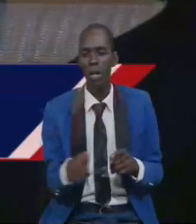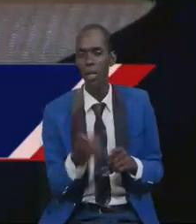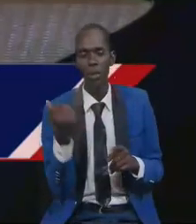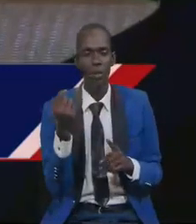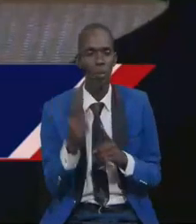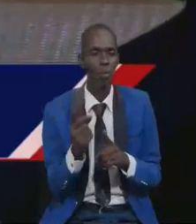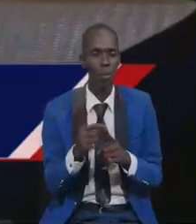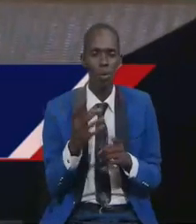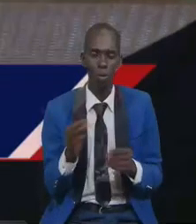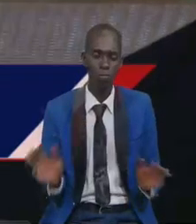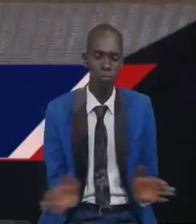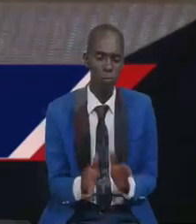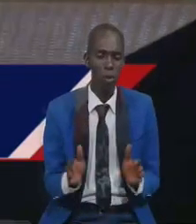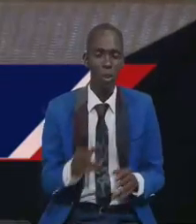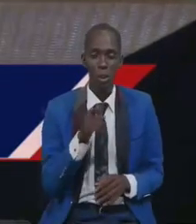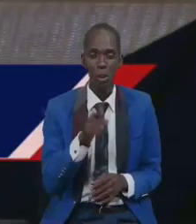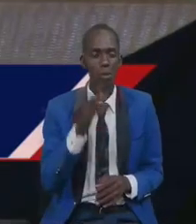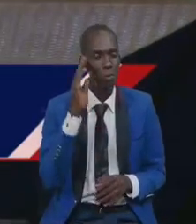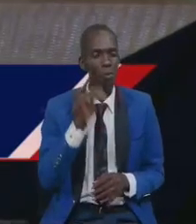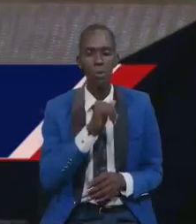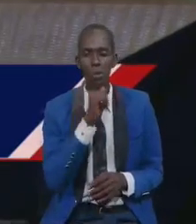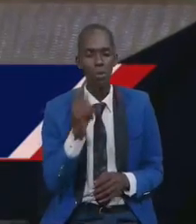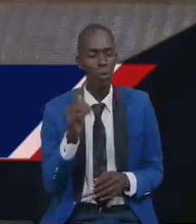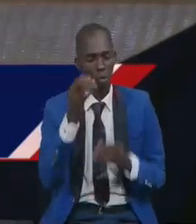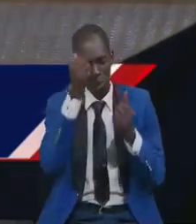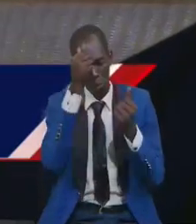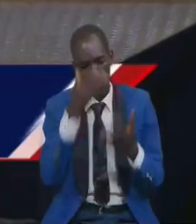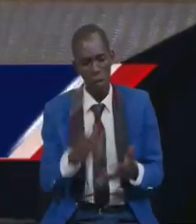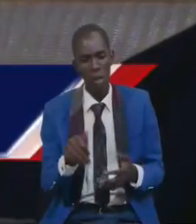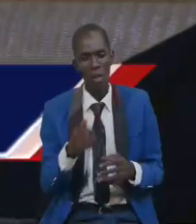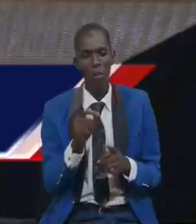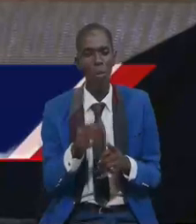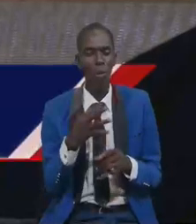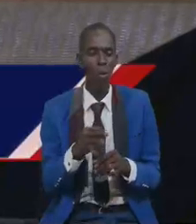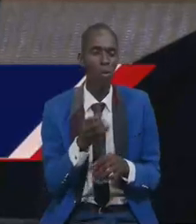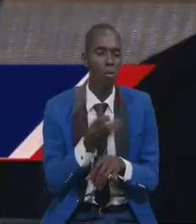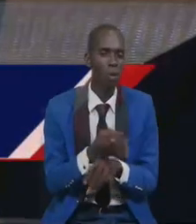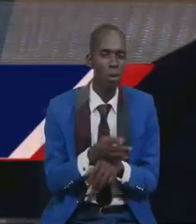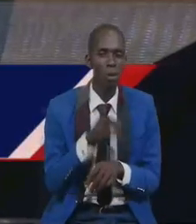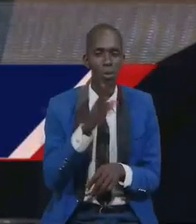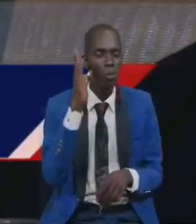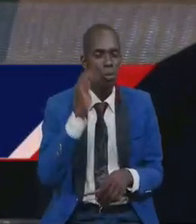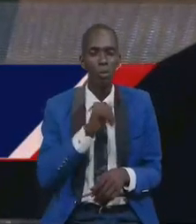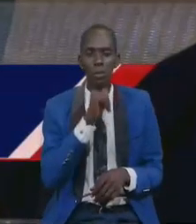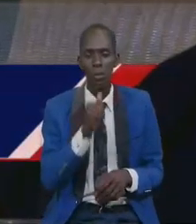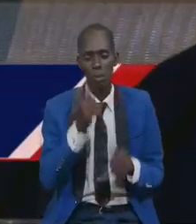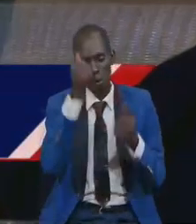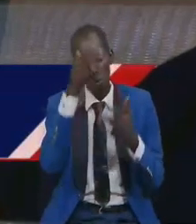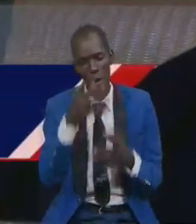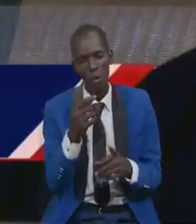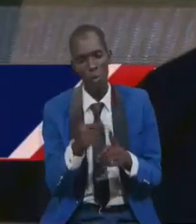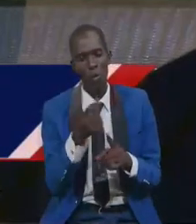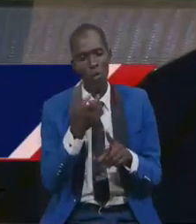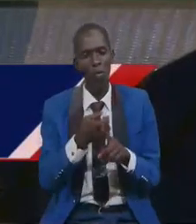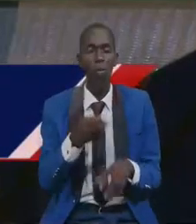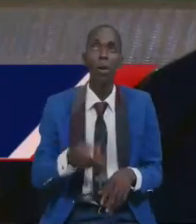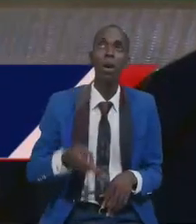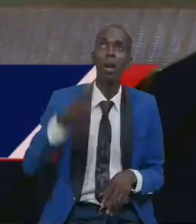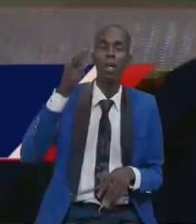exhortation. Elle n'est pas prête à écouter les conseils. Elle ne veut pas écouter le message qui vient du ciel. Elle a